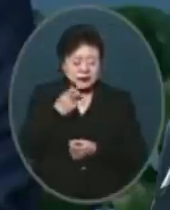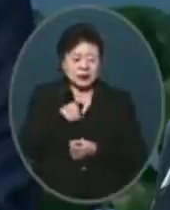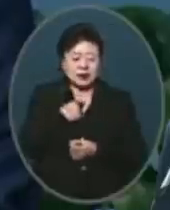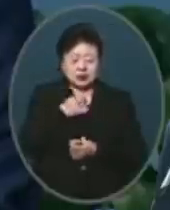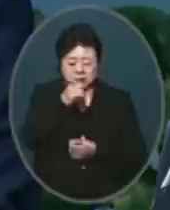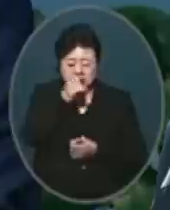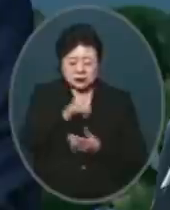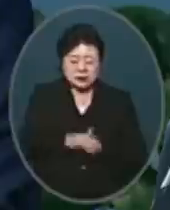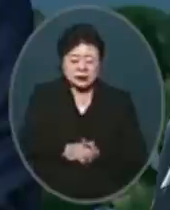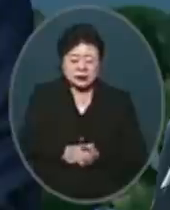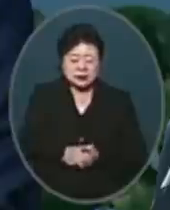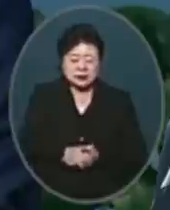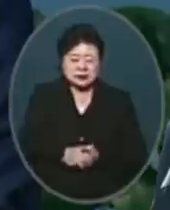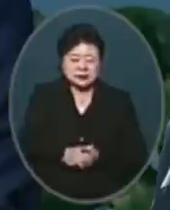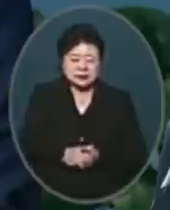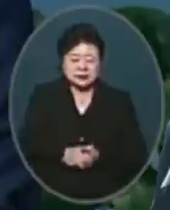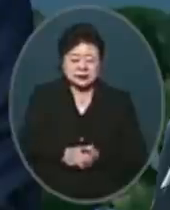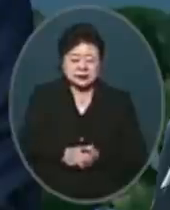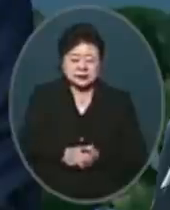있을 뿐 아니라